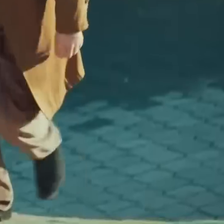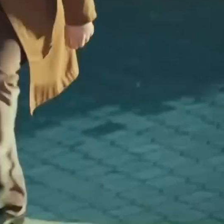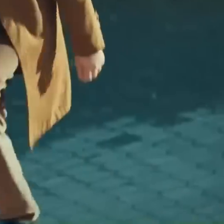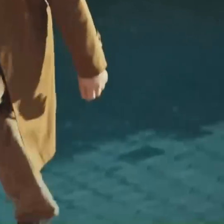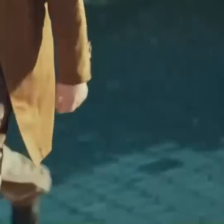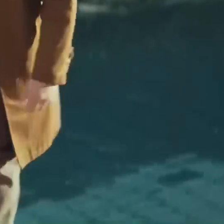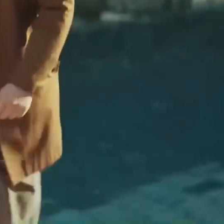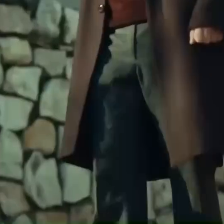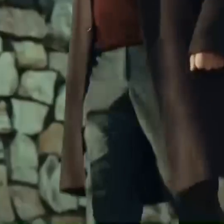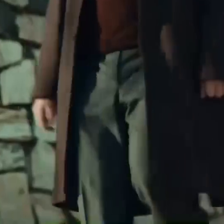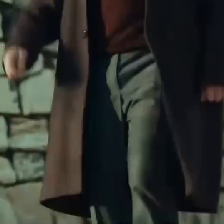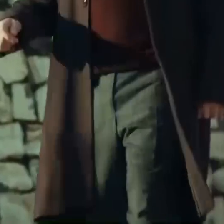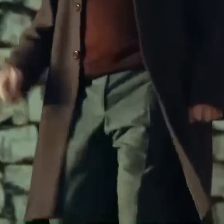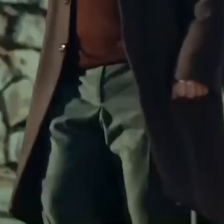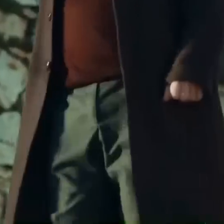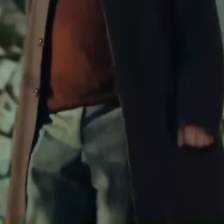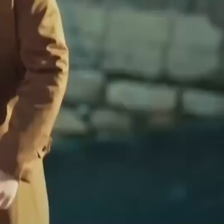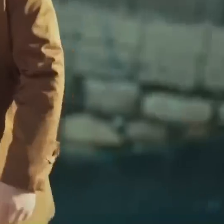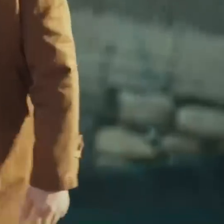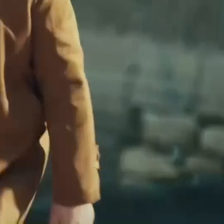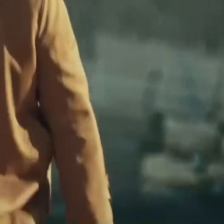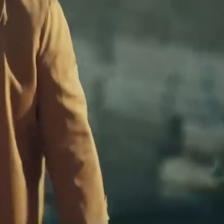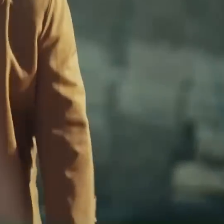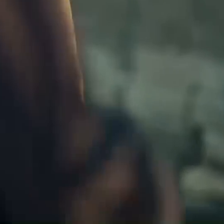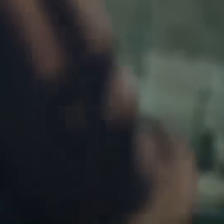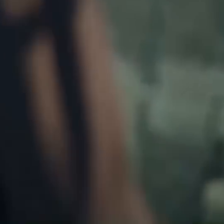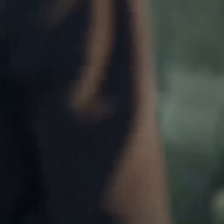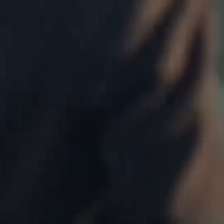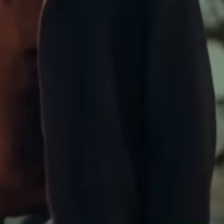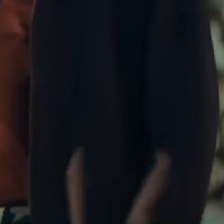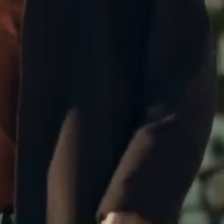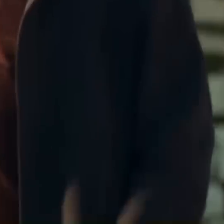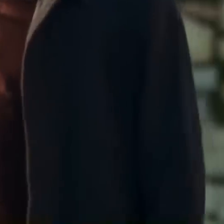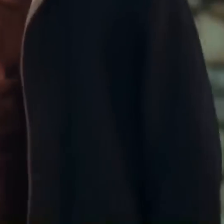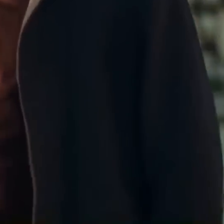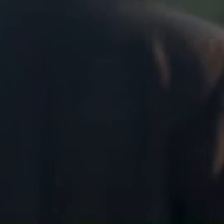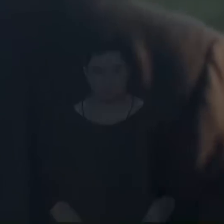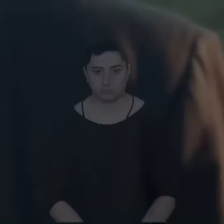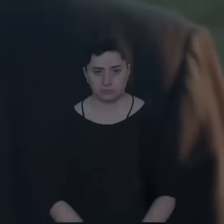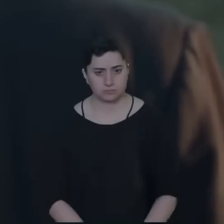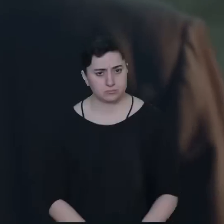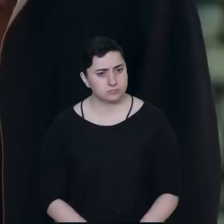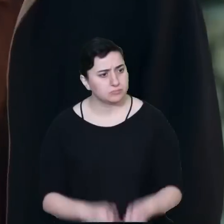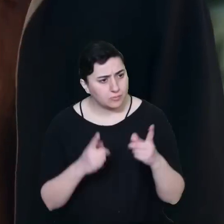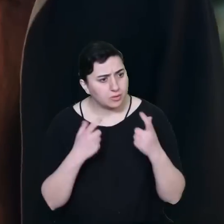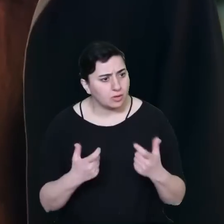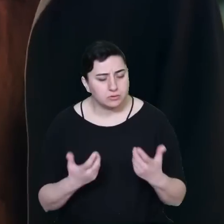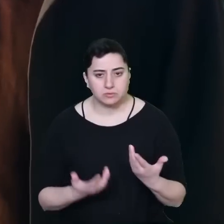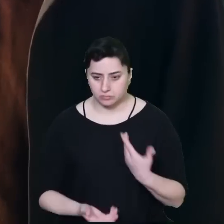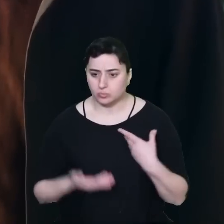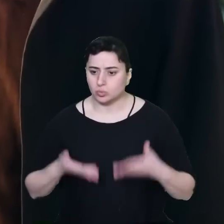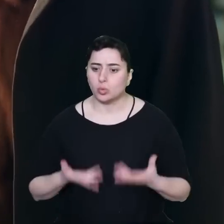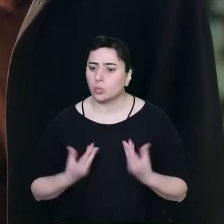Sağcı piyangocu yokuş yoldan dönüp sokağa yürüyordu ki karşıdan gelen çalığı gördü. Neredesin sen reis? Buradayım